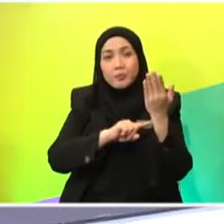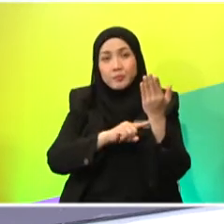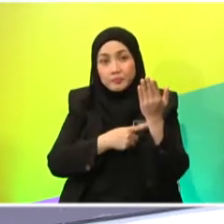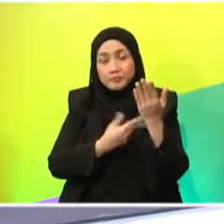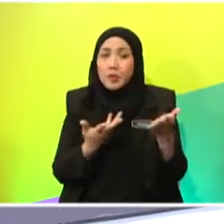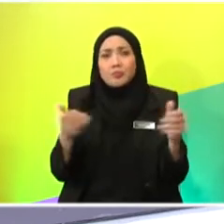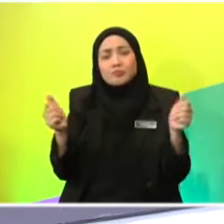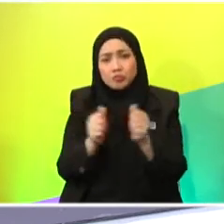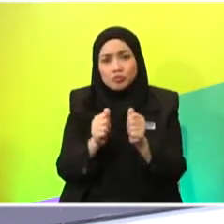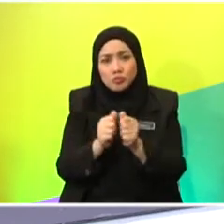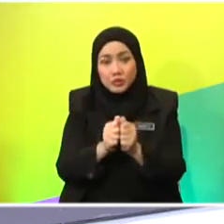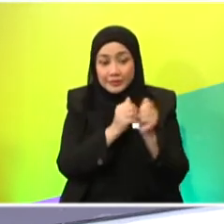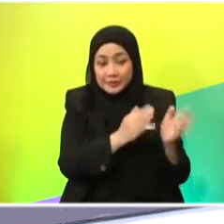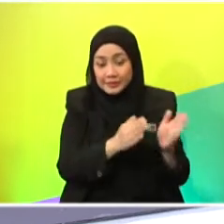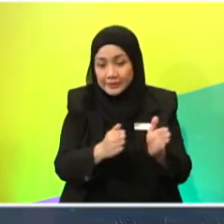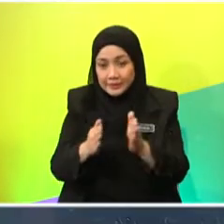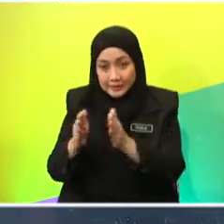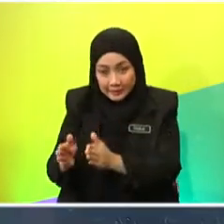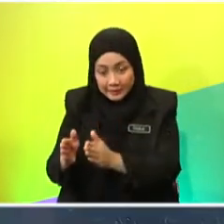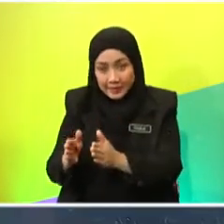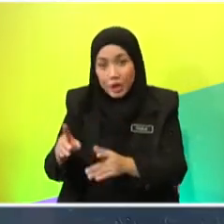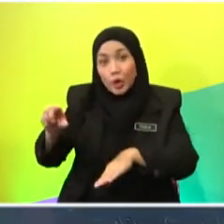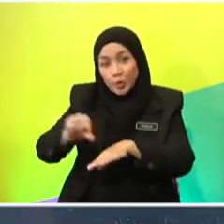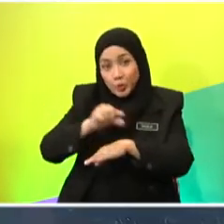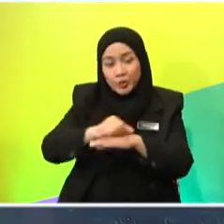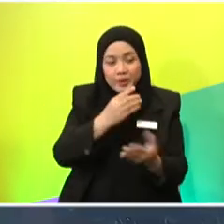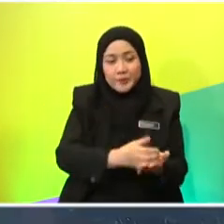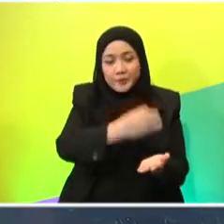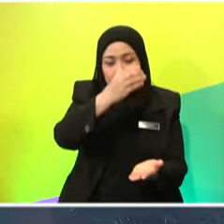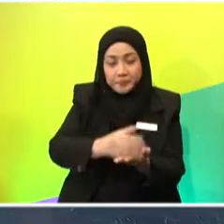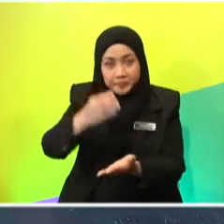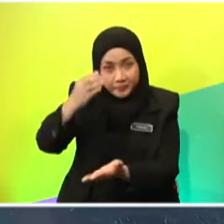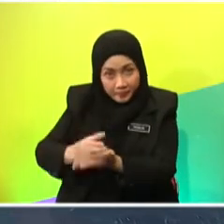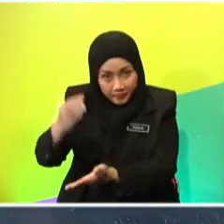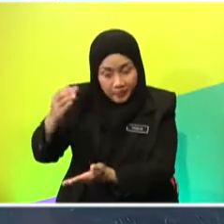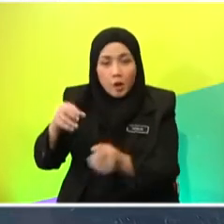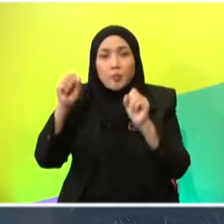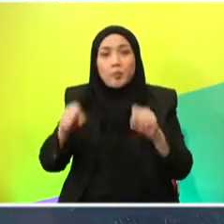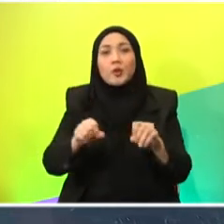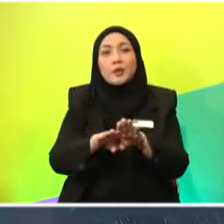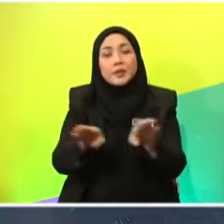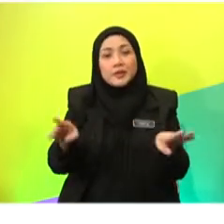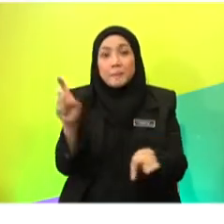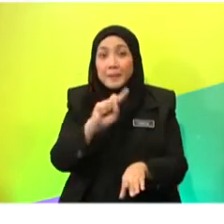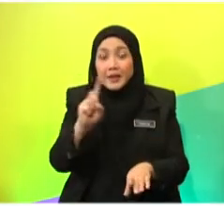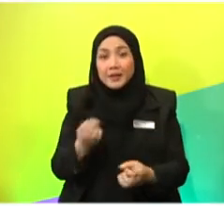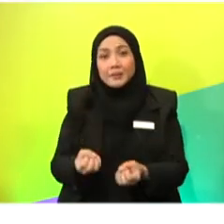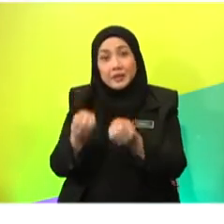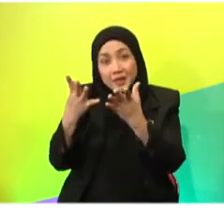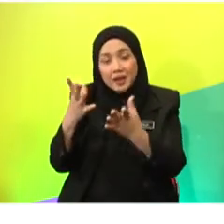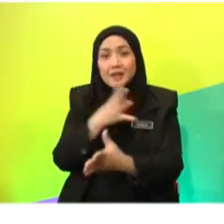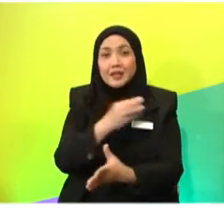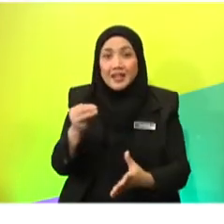dengan susunan atau menggunakan suatu balang macan ini itu Budi nampak bezel mana yang banyak dan Mania